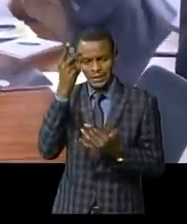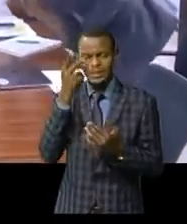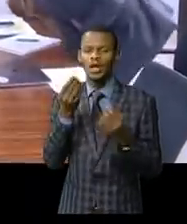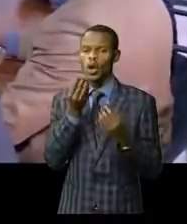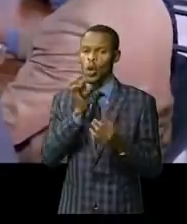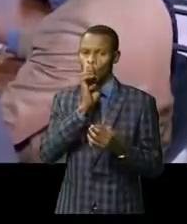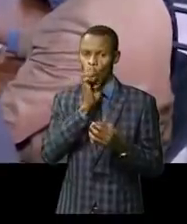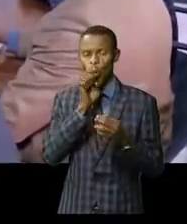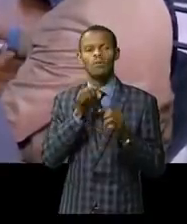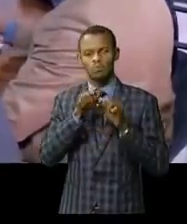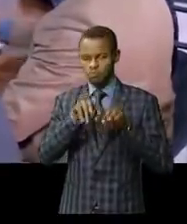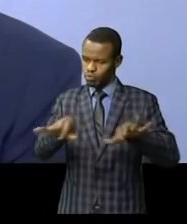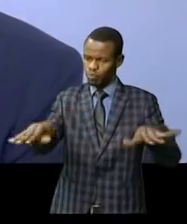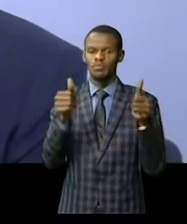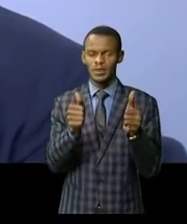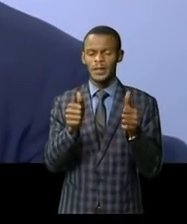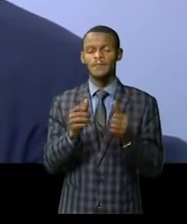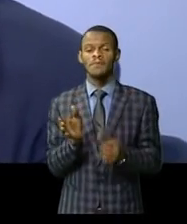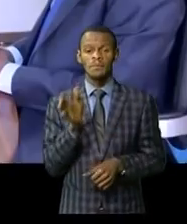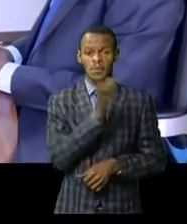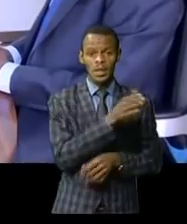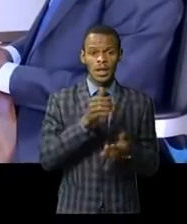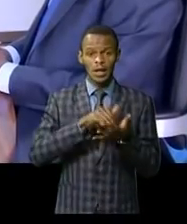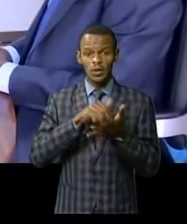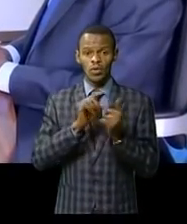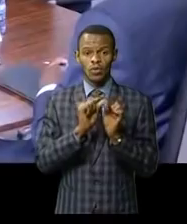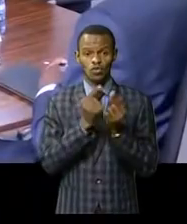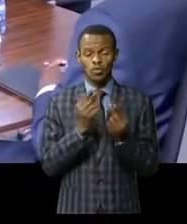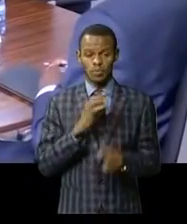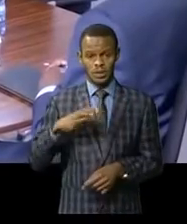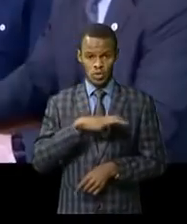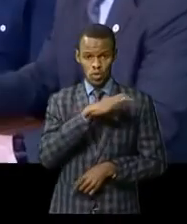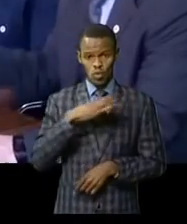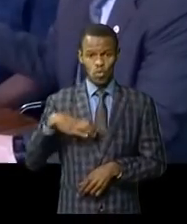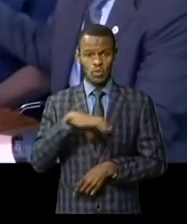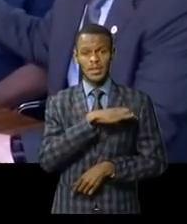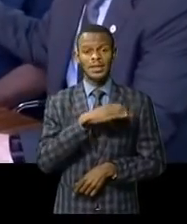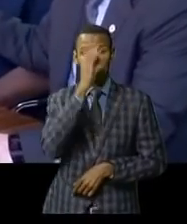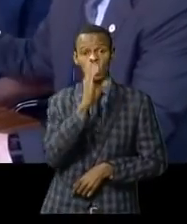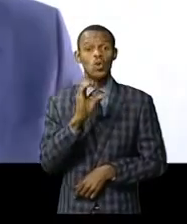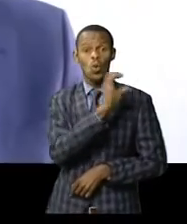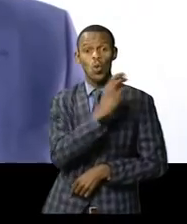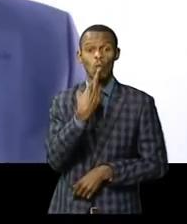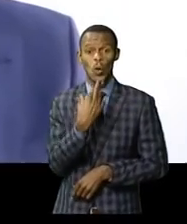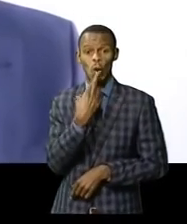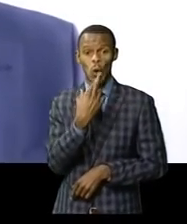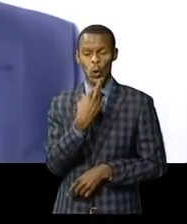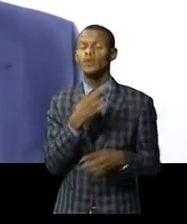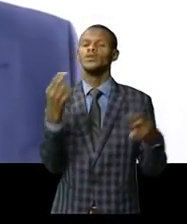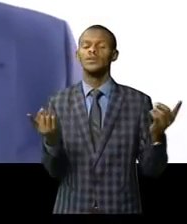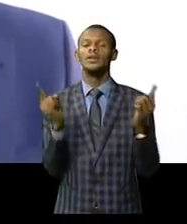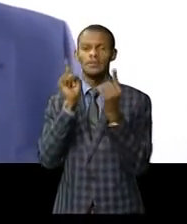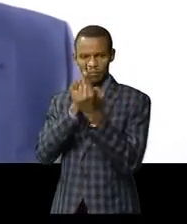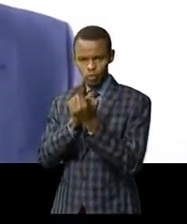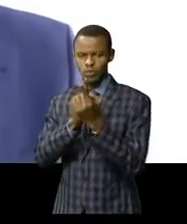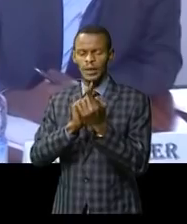du CICR venue de Genève en Suisse, le ministre des Ressources hydrauliques et électricité Olivier Mouinze a été informé des